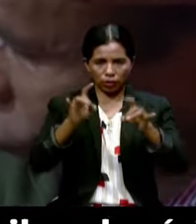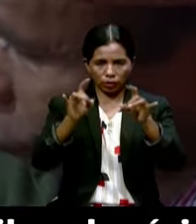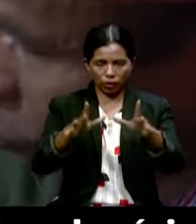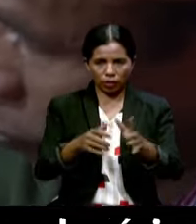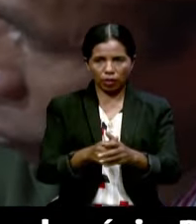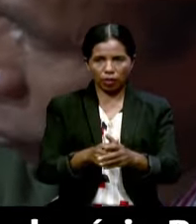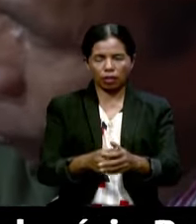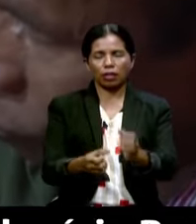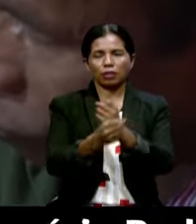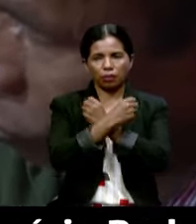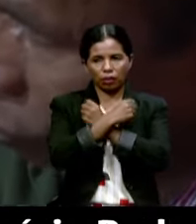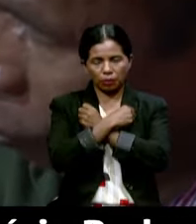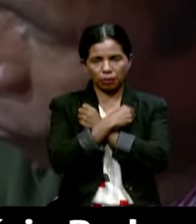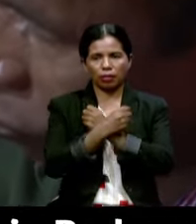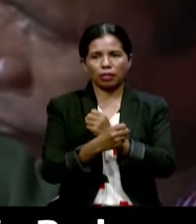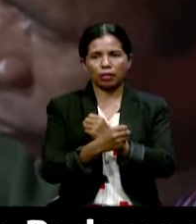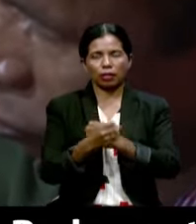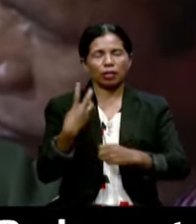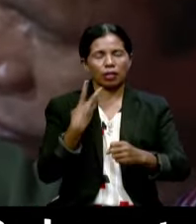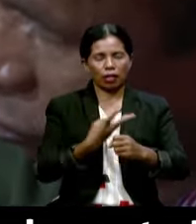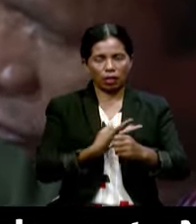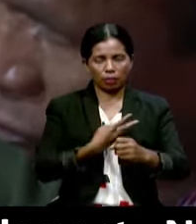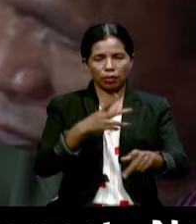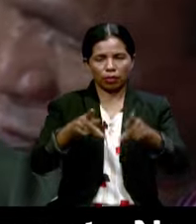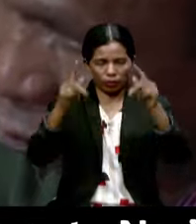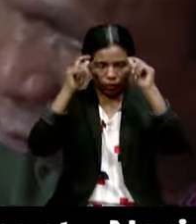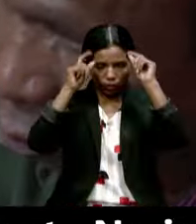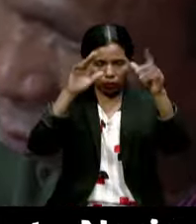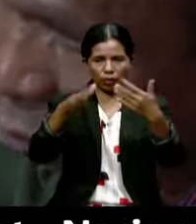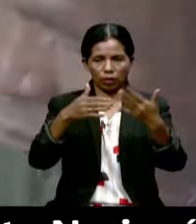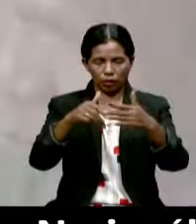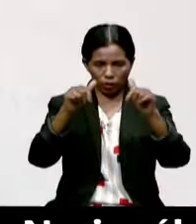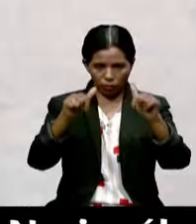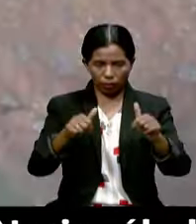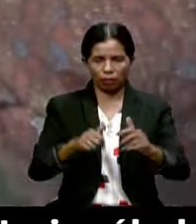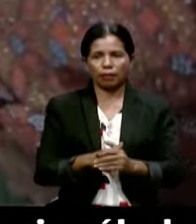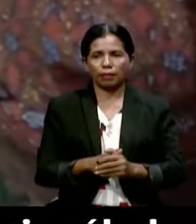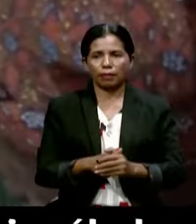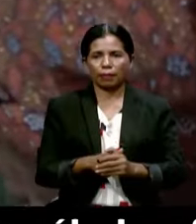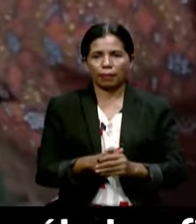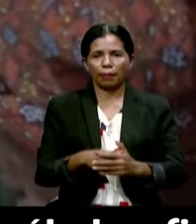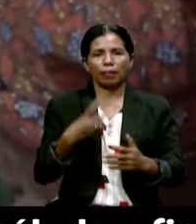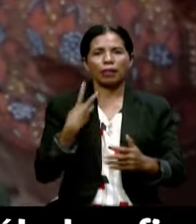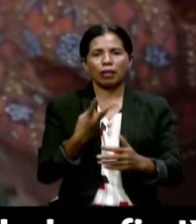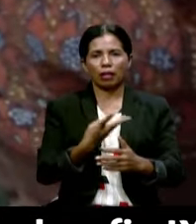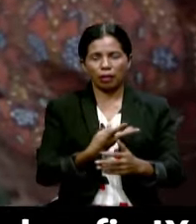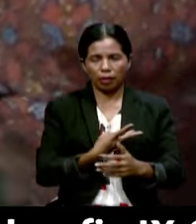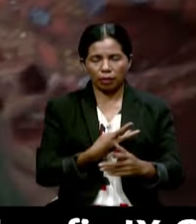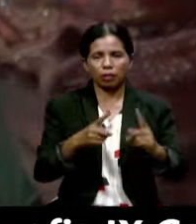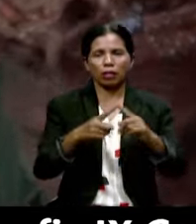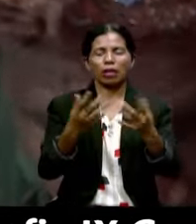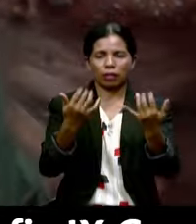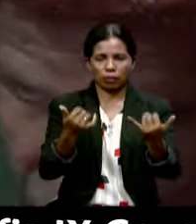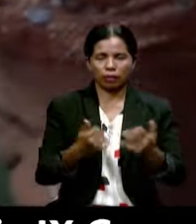Atu hardomi. Atanuan sira ia Timor idane. Nabe ami oras ne